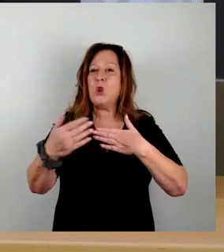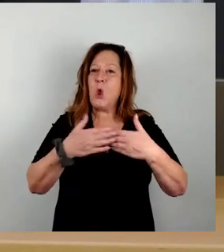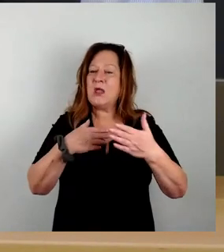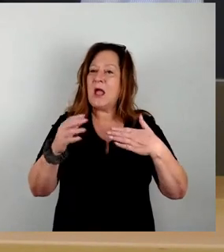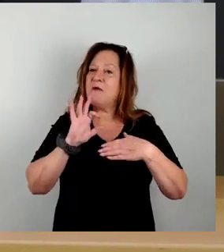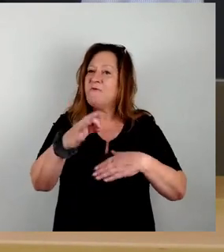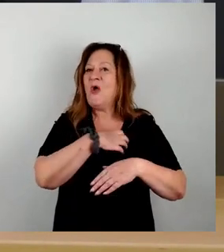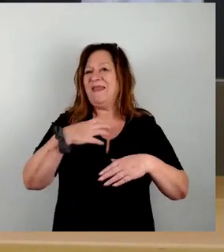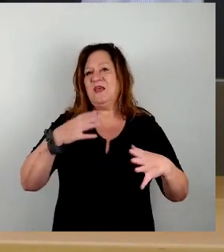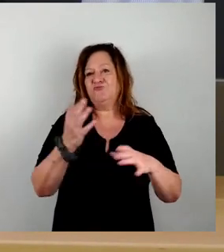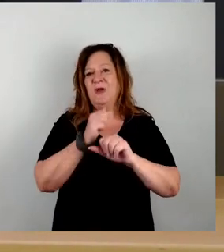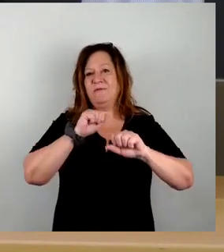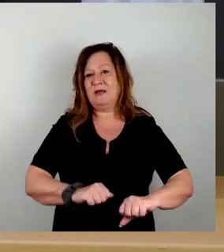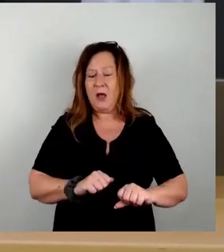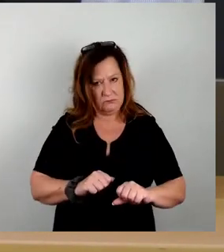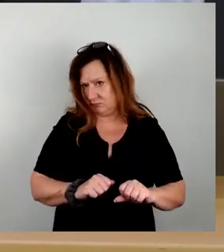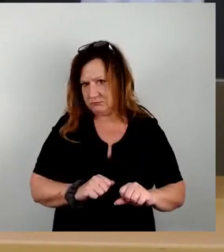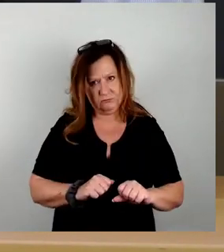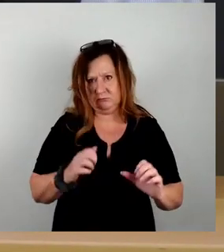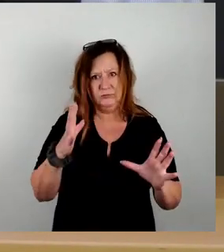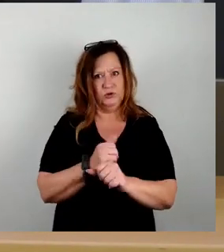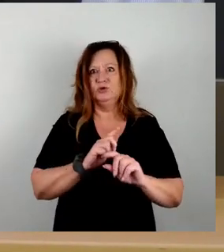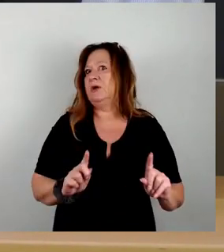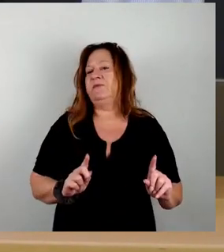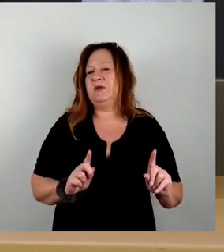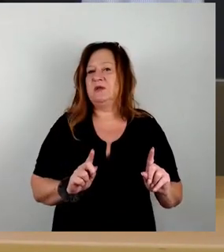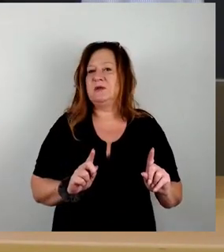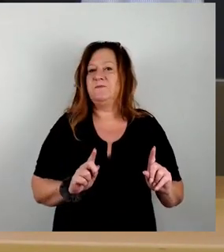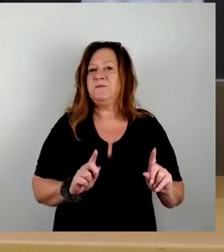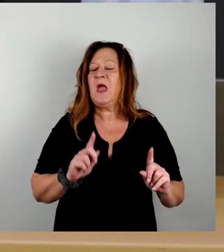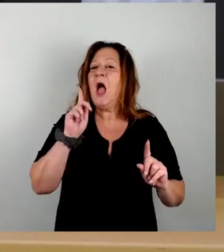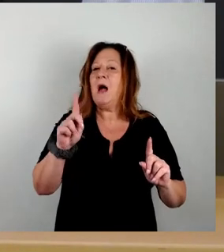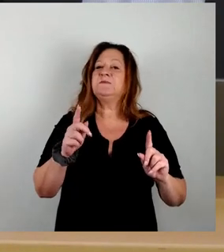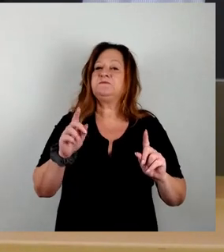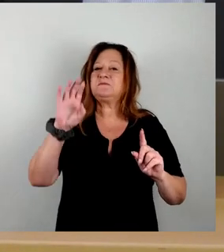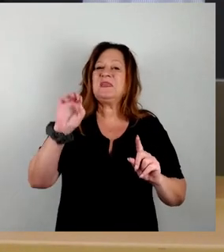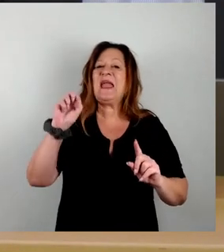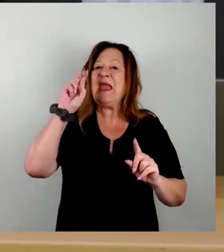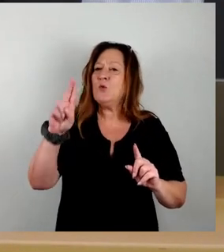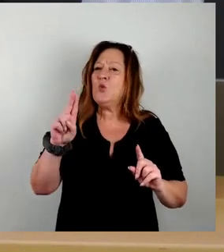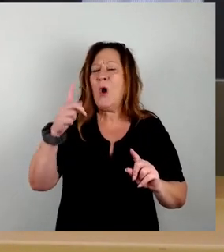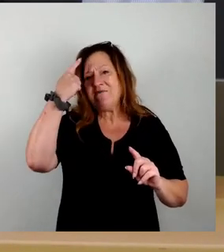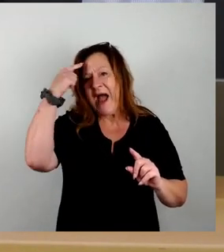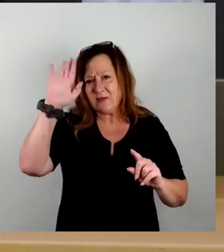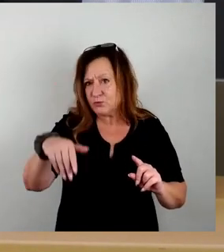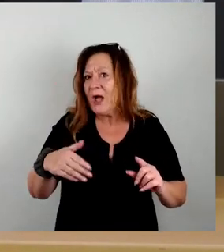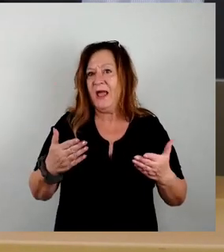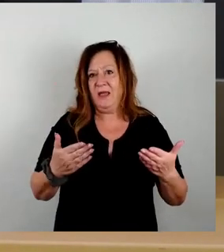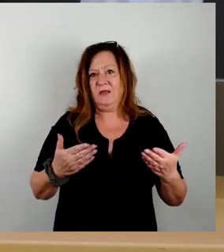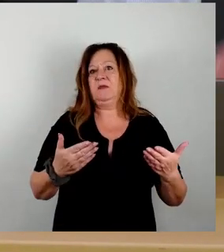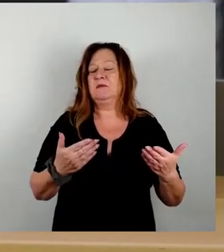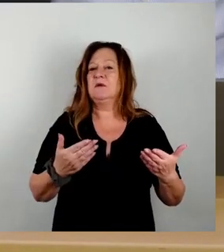ist nahezu ausgeschlossen. Sondern, und das fand ich auch toll, dass die EU das entsprechend würdigt, wir wollen zeigen, dass wir